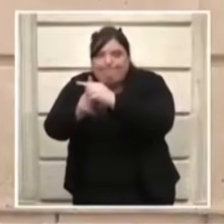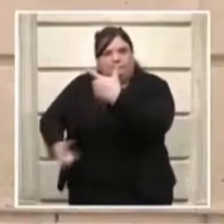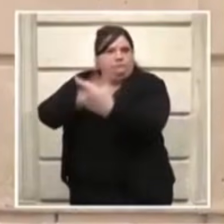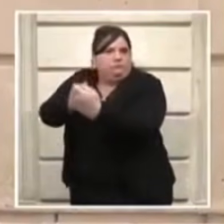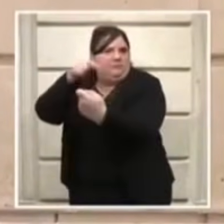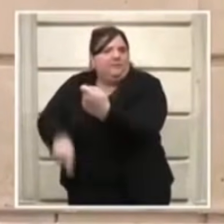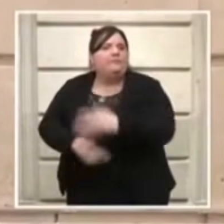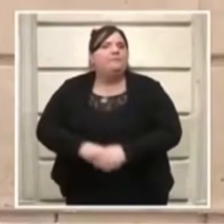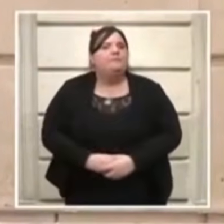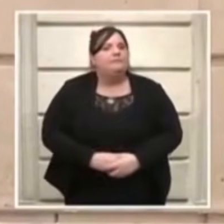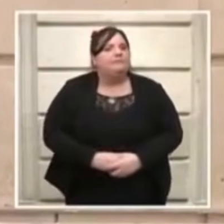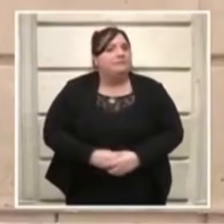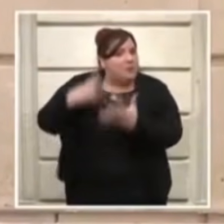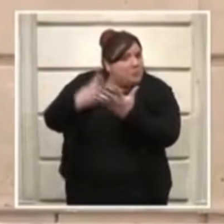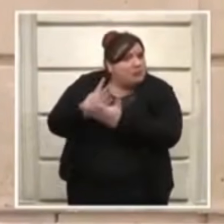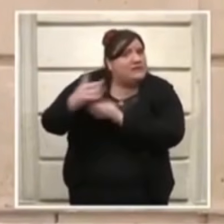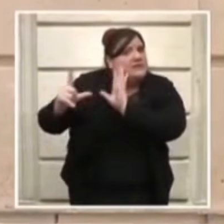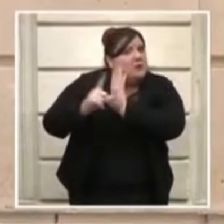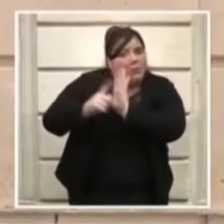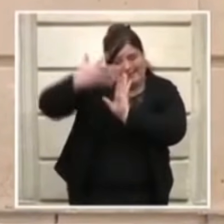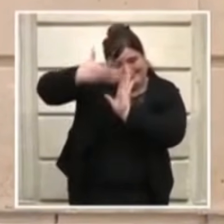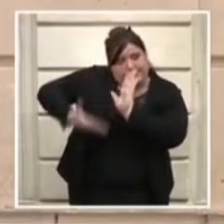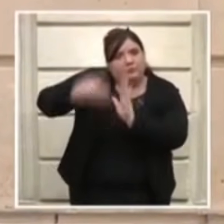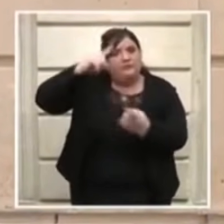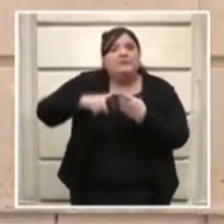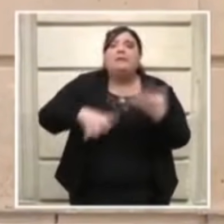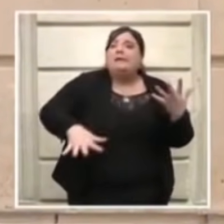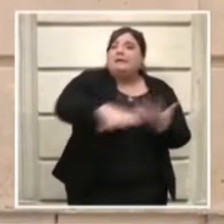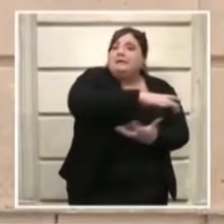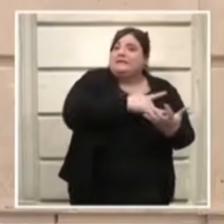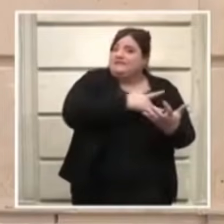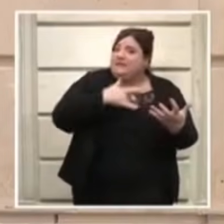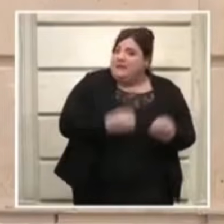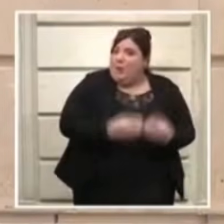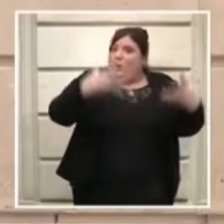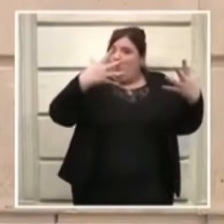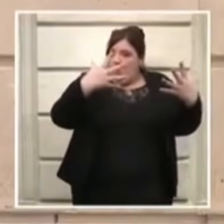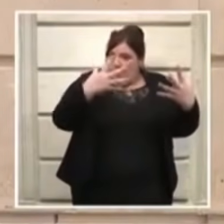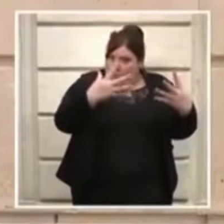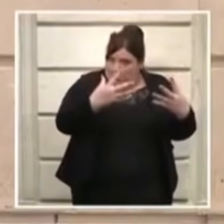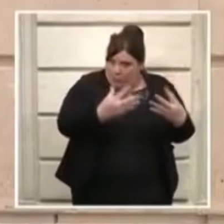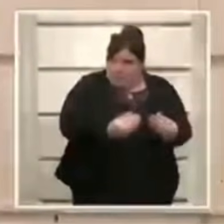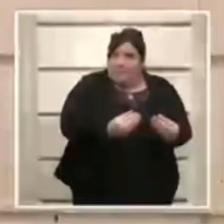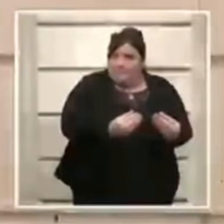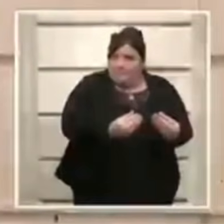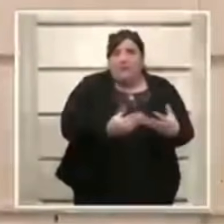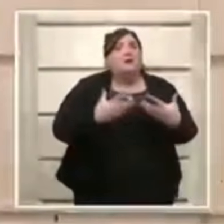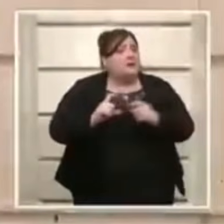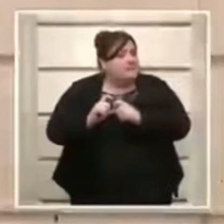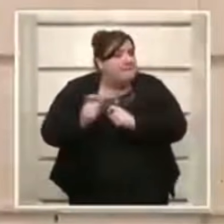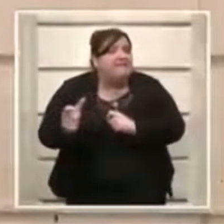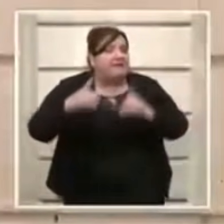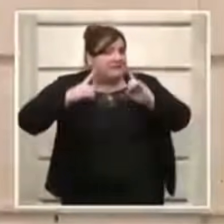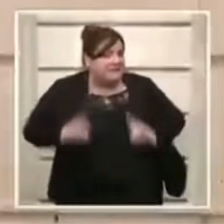C'est pourquoi le projet de loi relatif à la gestion de la sortie de crise proposera au Parlement d'instituer un régime